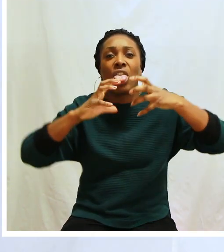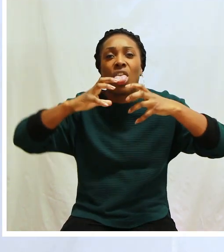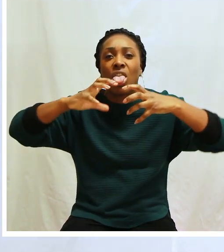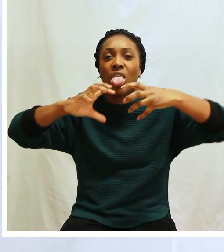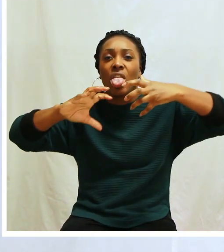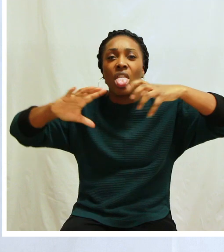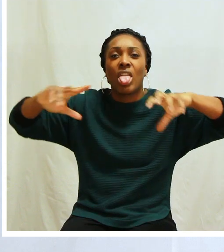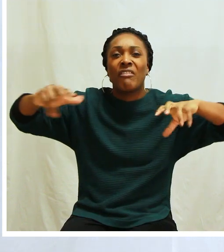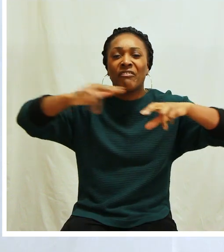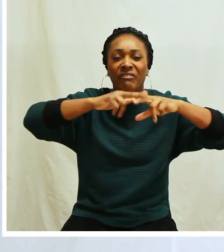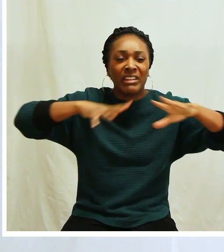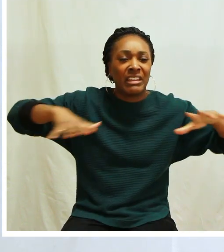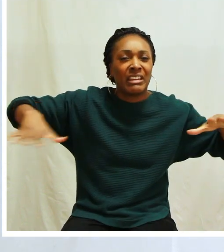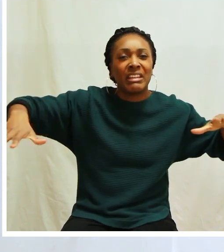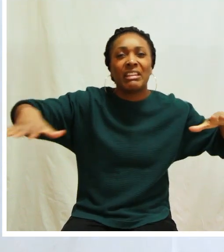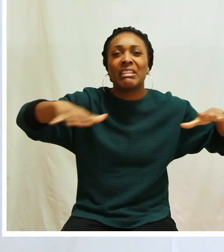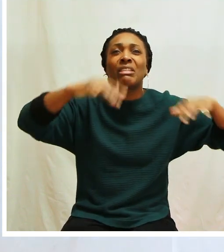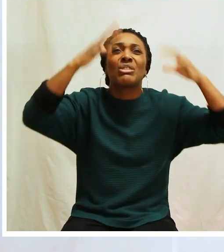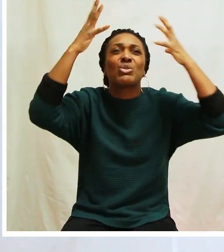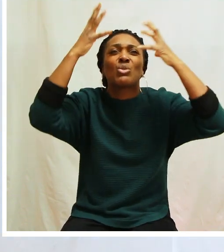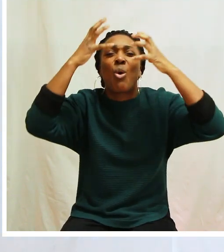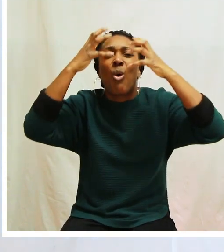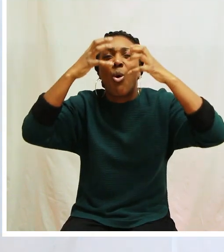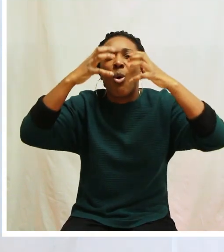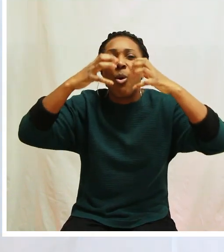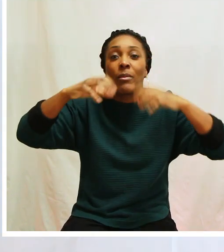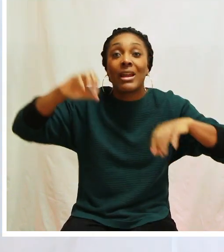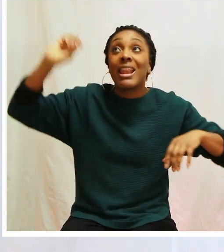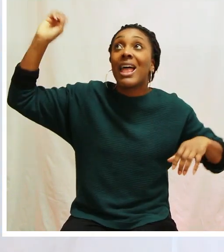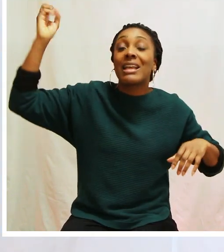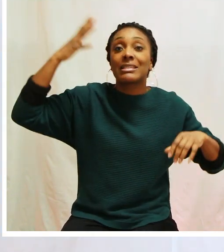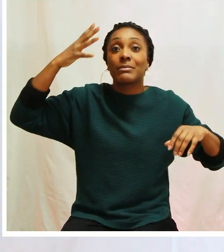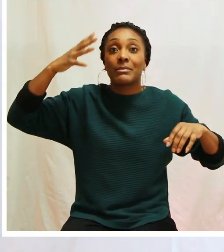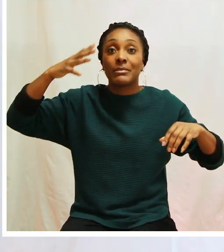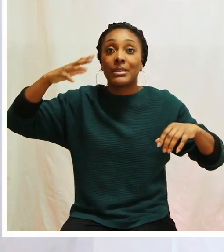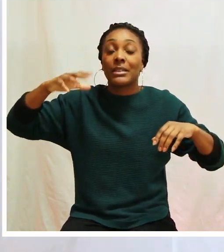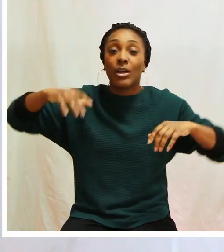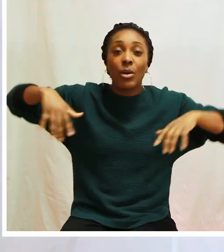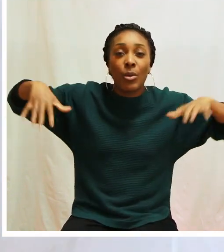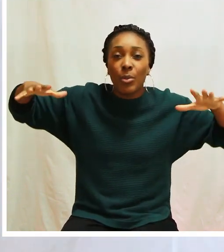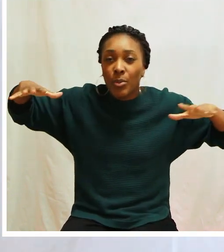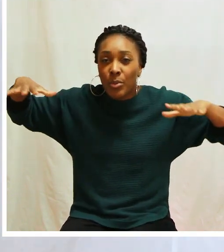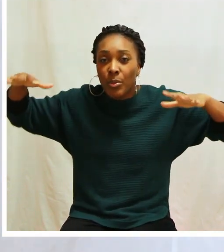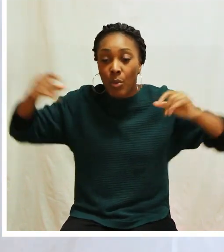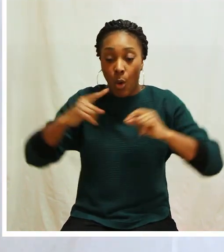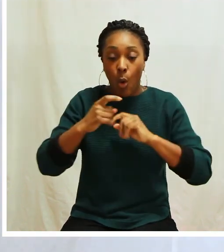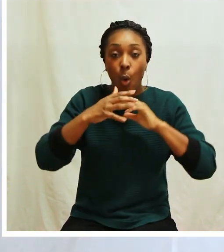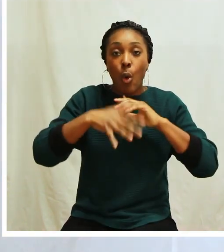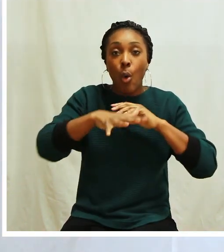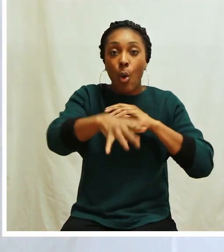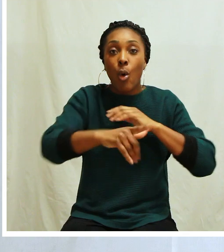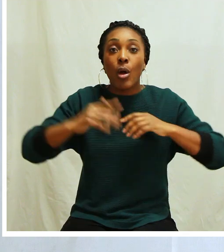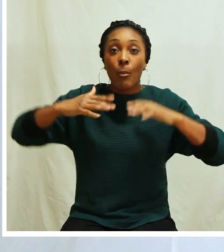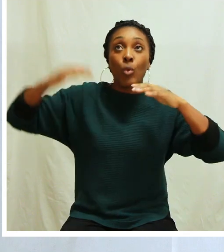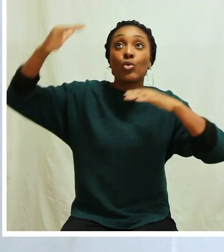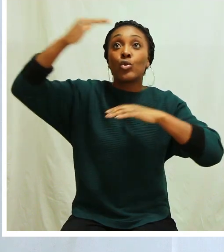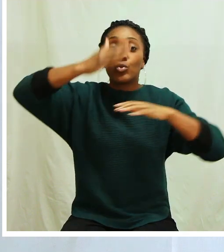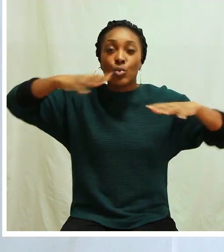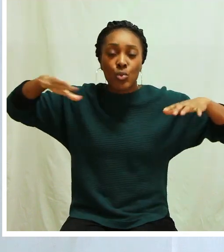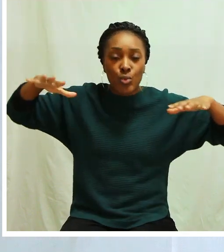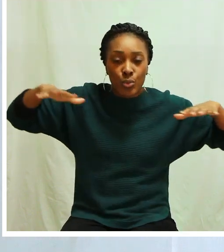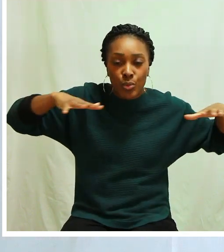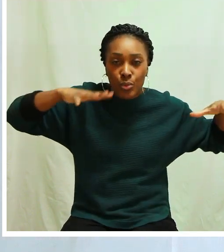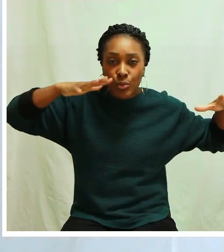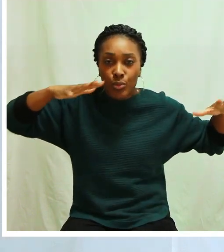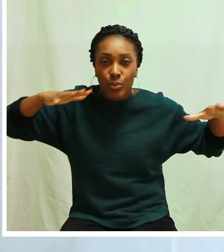la surface de l'abîme et l'Esprit de Dieu se mouvait au-dessus des eaux. Amen. Qu'est-ce que ça veut dire pour nous? En